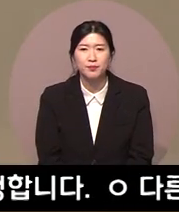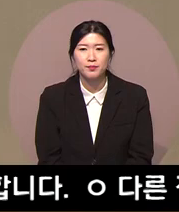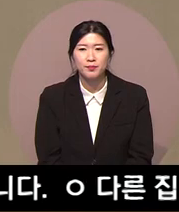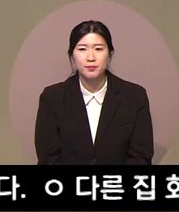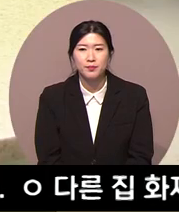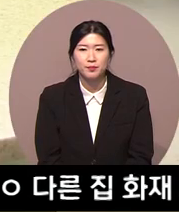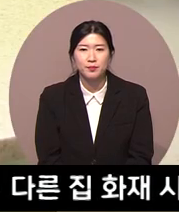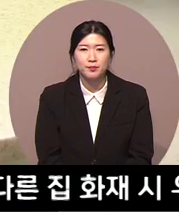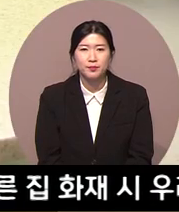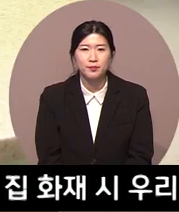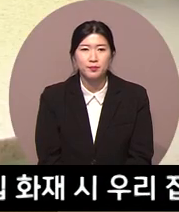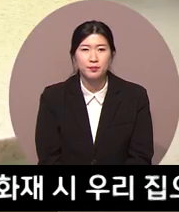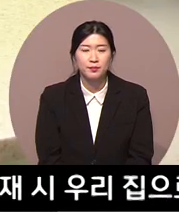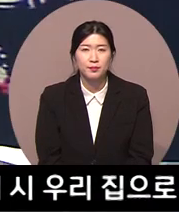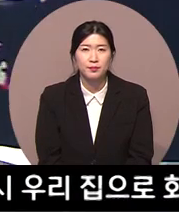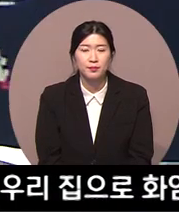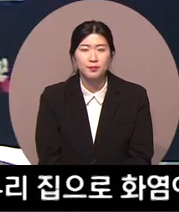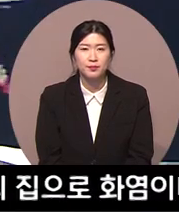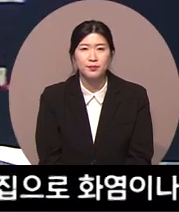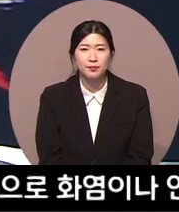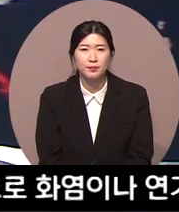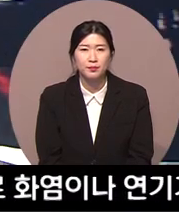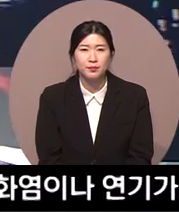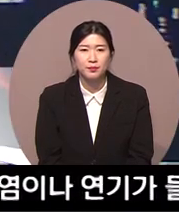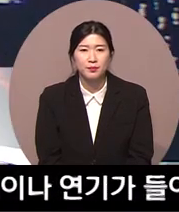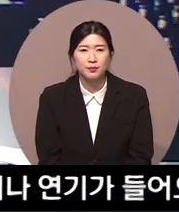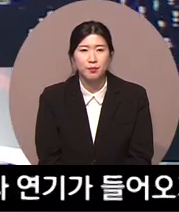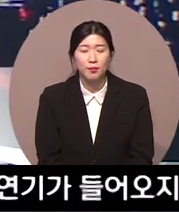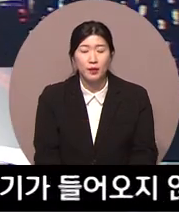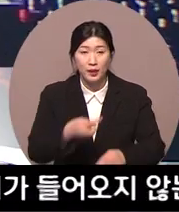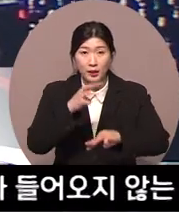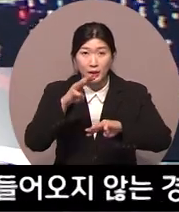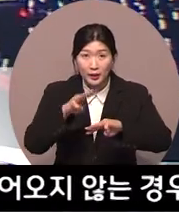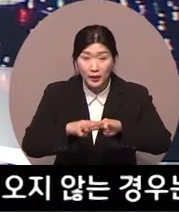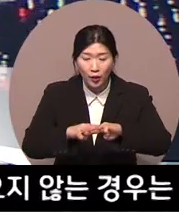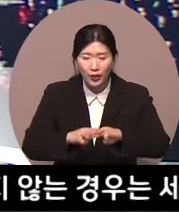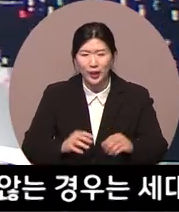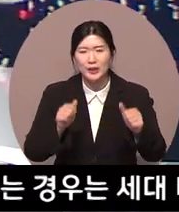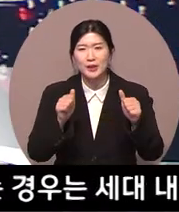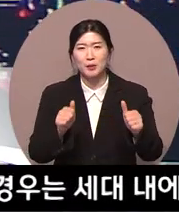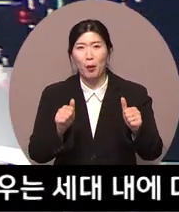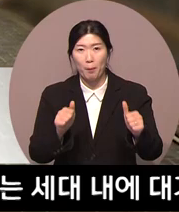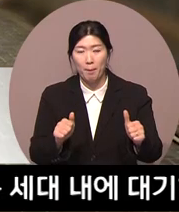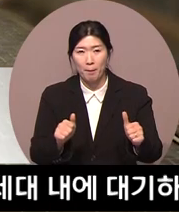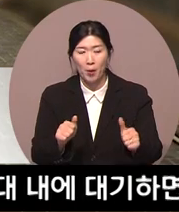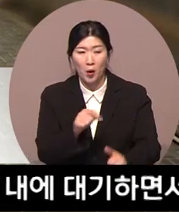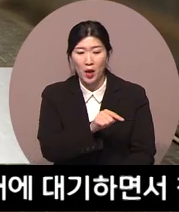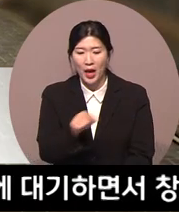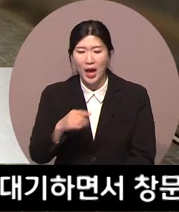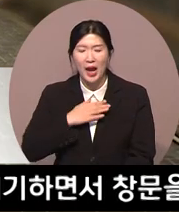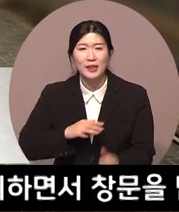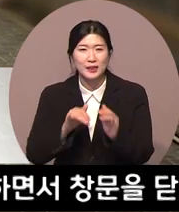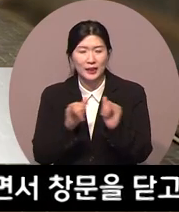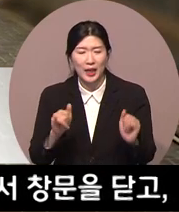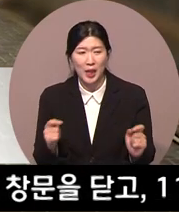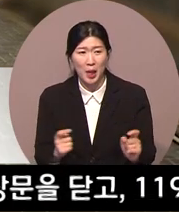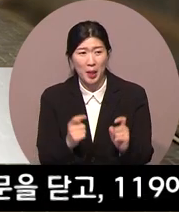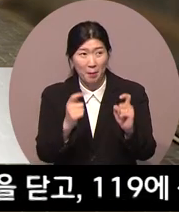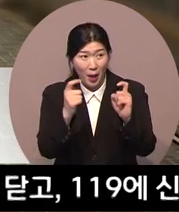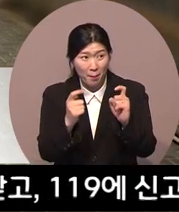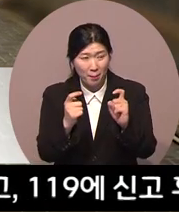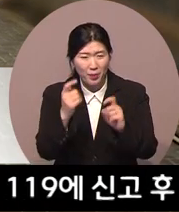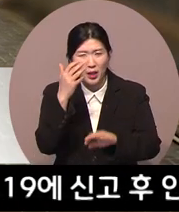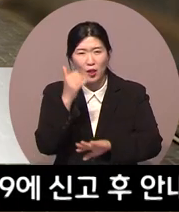나오고 있습니다 대전지 제 12용 사부가 서로의 지인 사이에 말다툼으로 벌어진 비